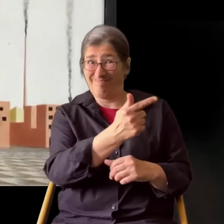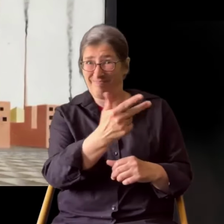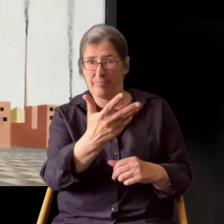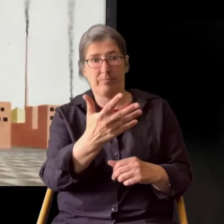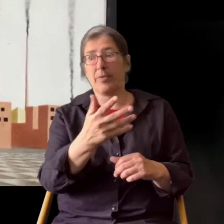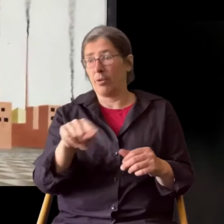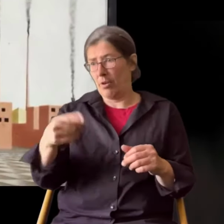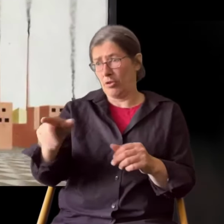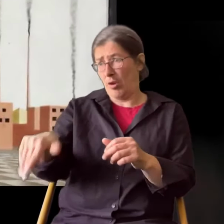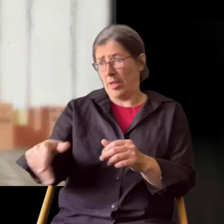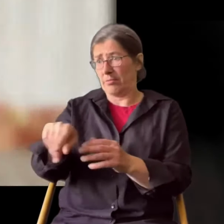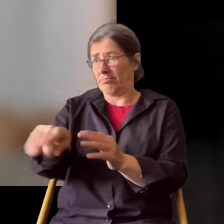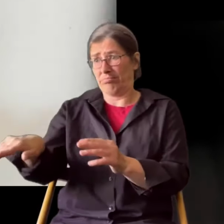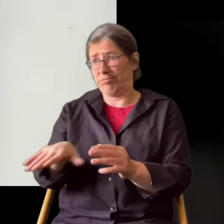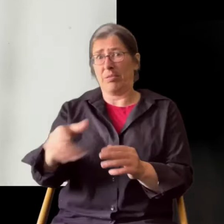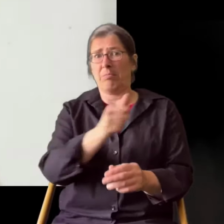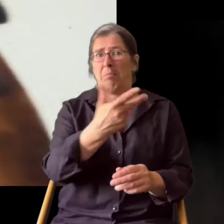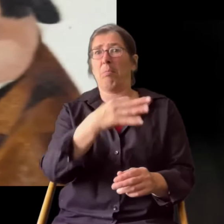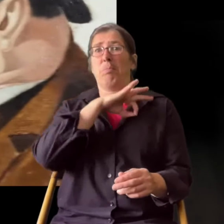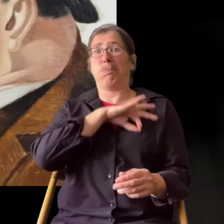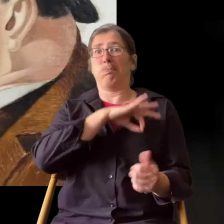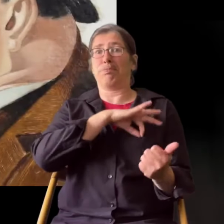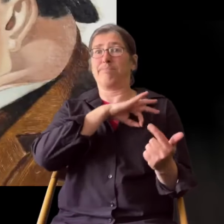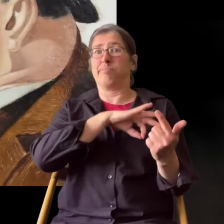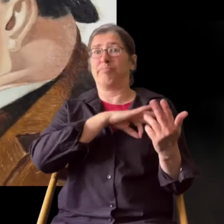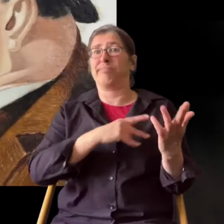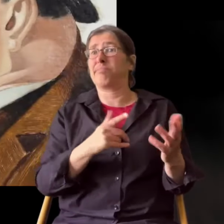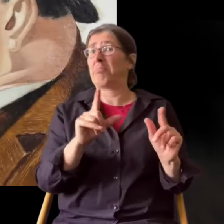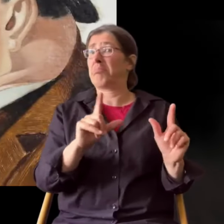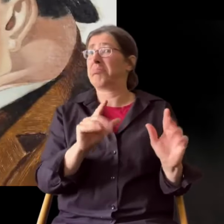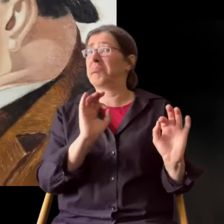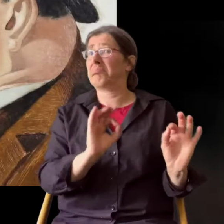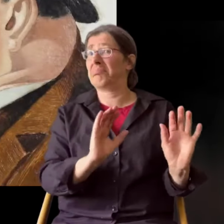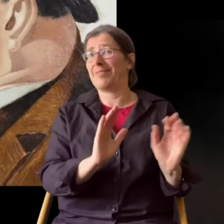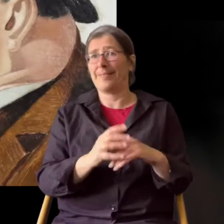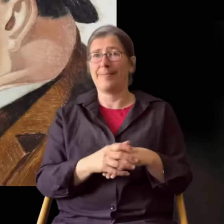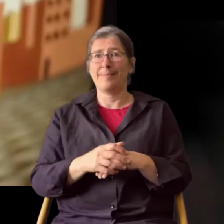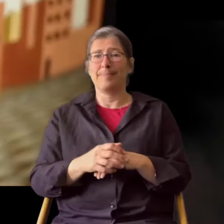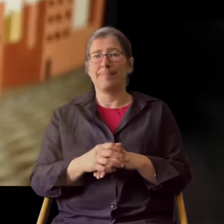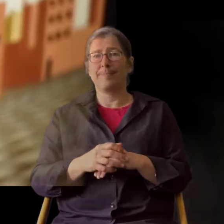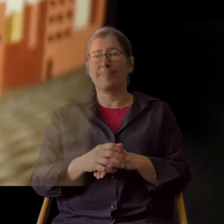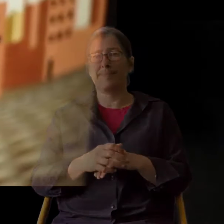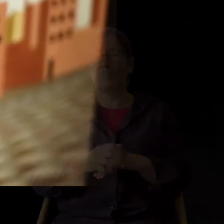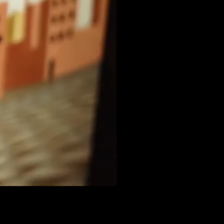Einige wenige dagegen profitieren vom Elend und lassen es sich so richtig gut gehen.